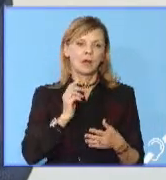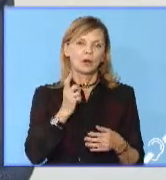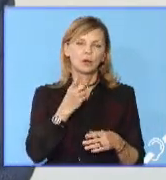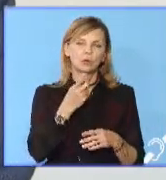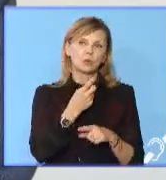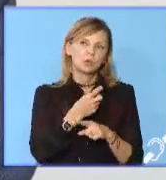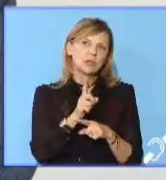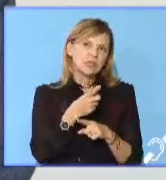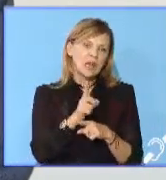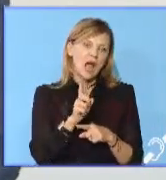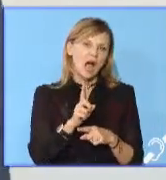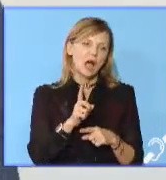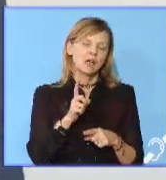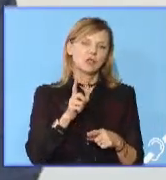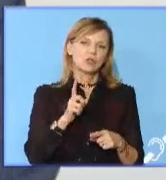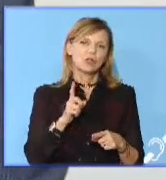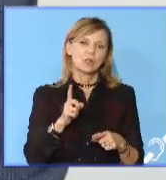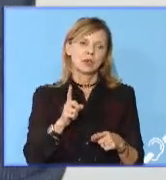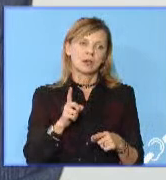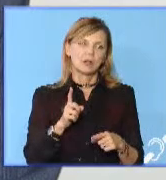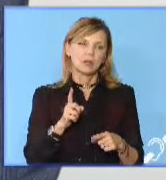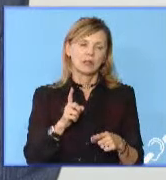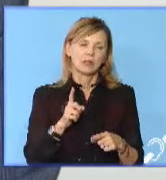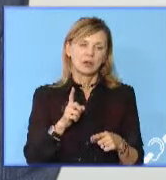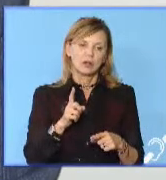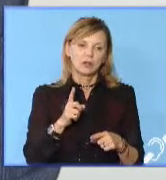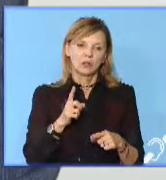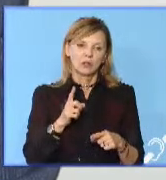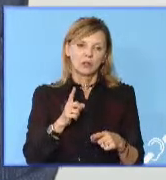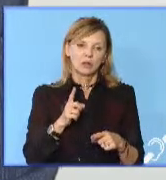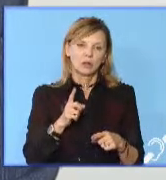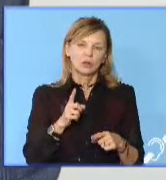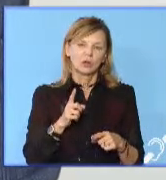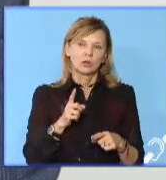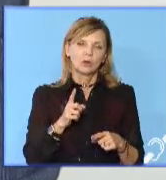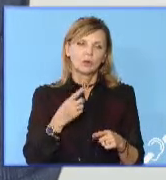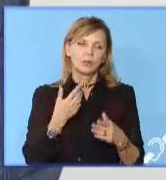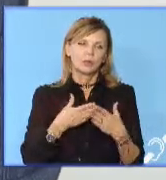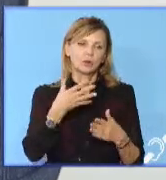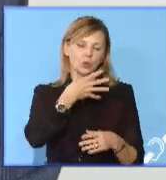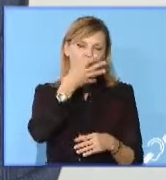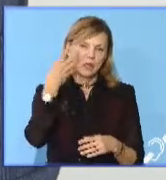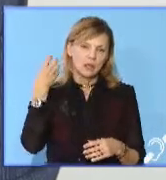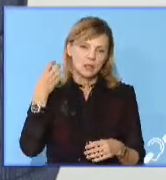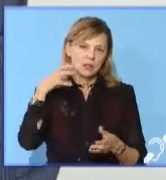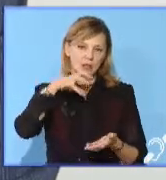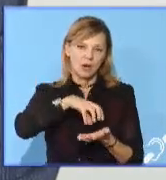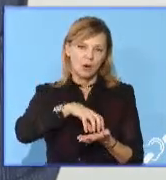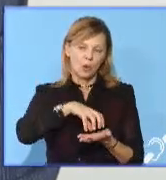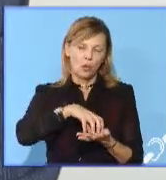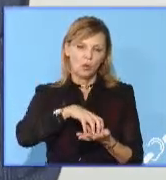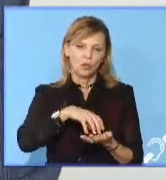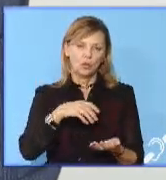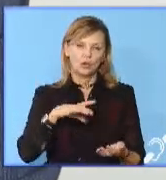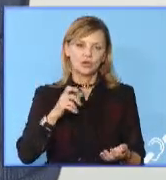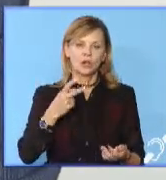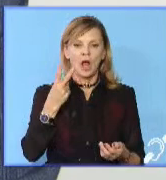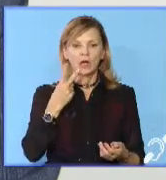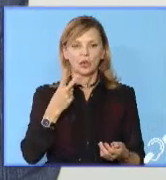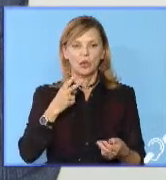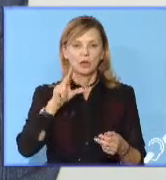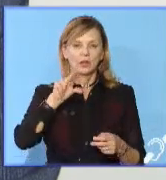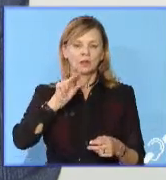utilarea, să zicem, în spațiilor protejate cu instalații de încălzire și partea cealaltă